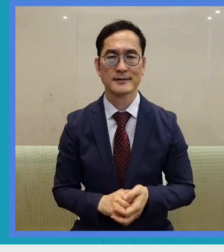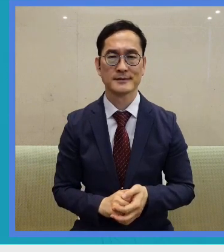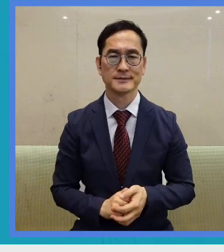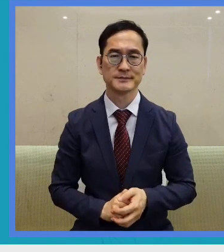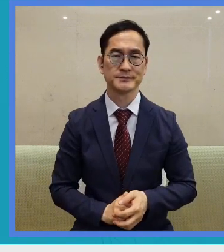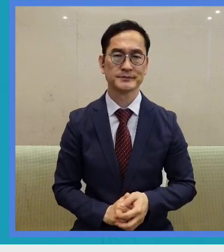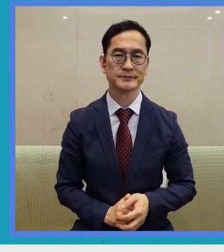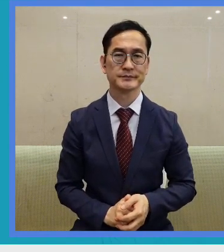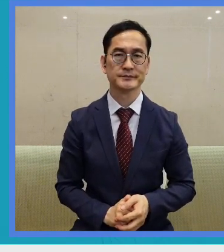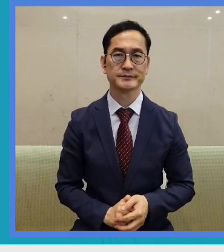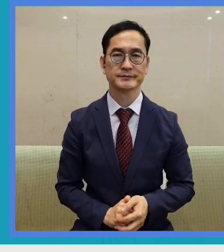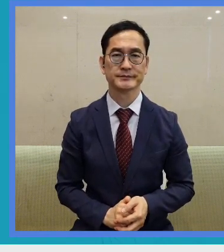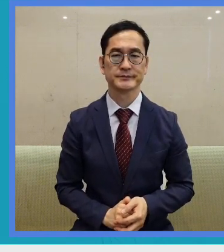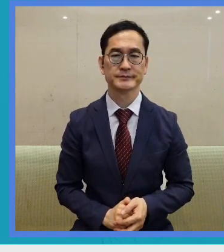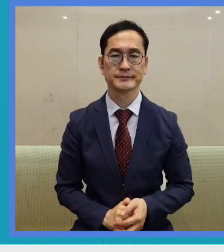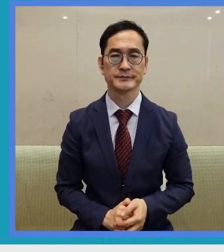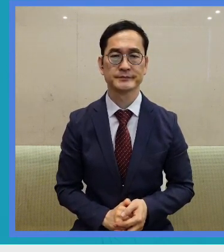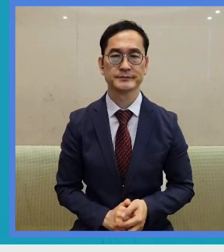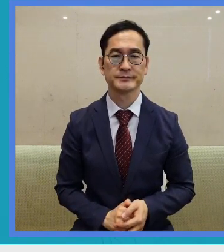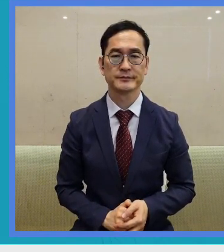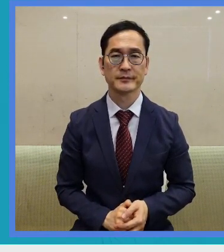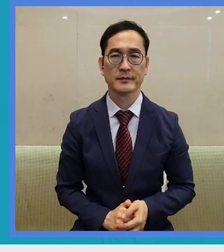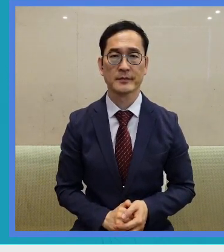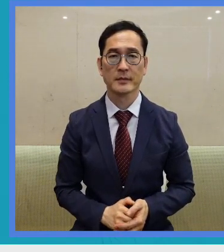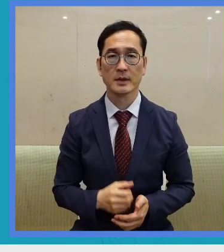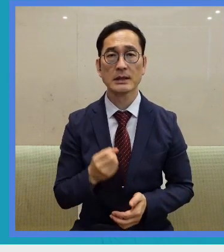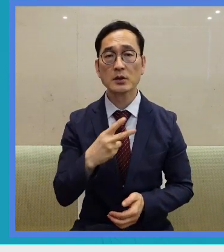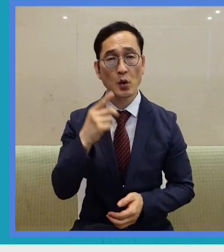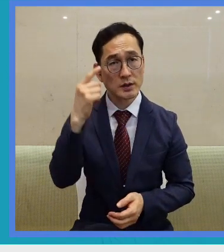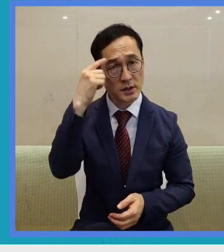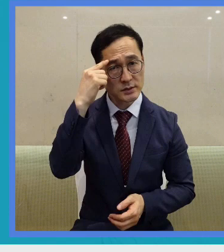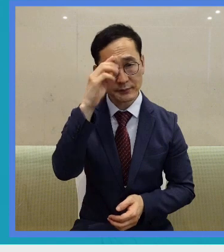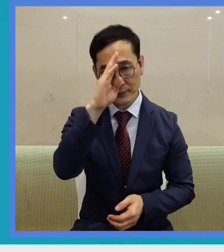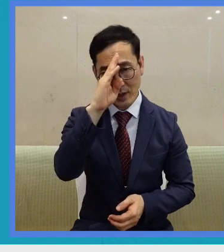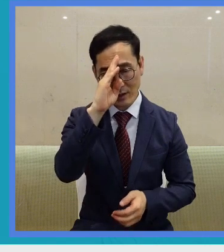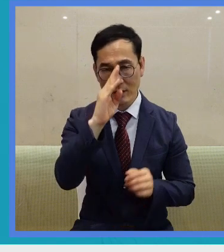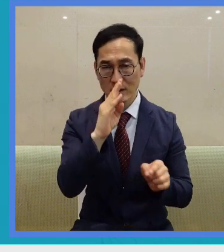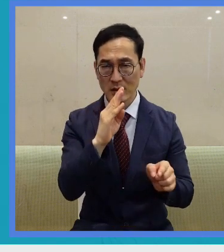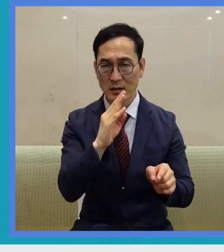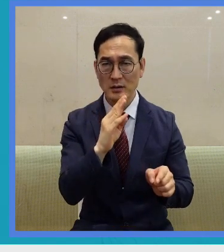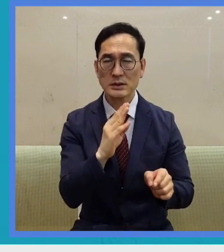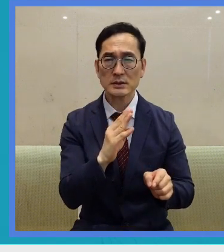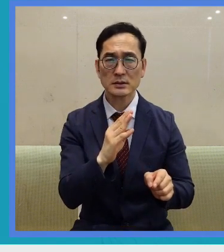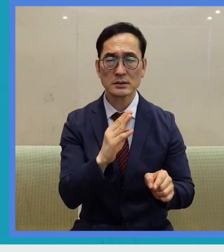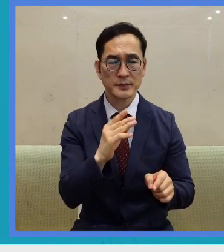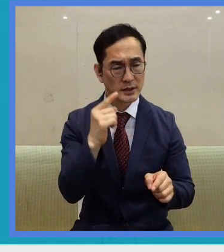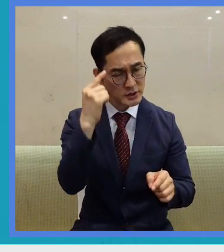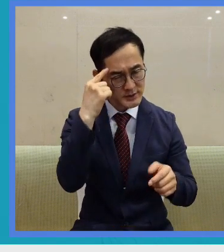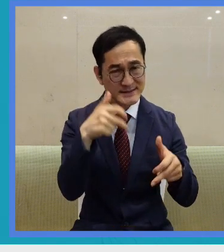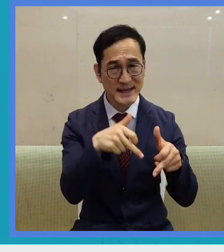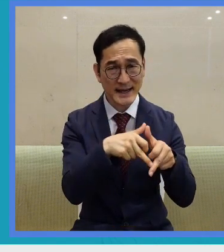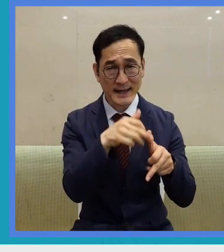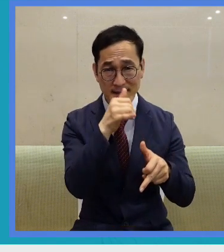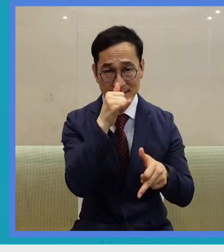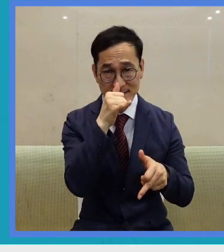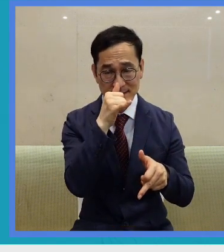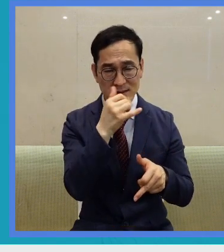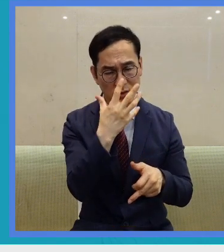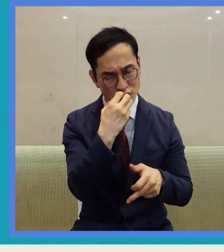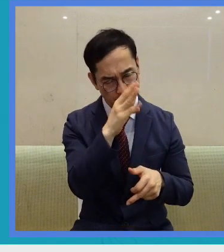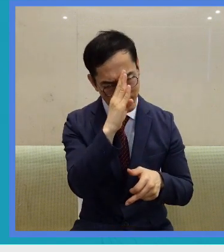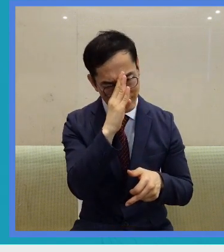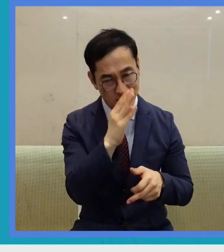했습니다. 특히 기존에 이제 정신과적 문제가 있었던 친구들, ADHD라든지 아니면 뭐 우울증 이런 친구가